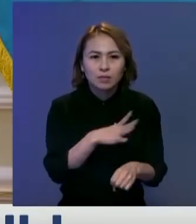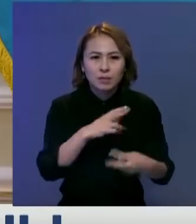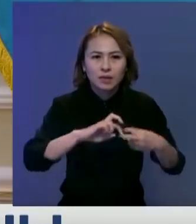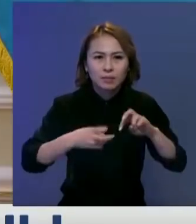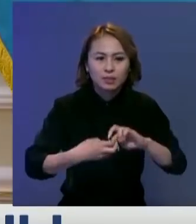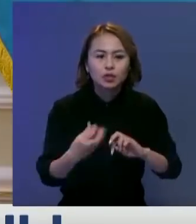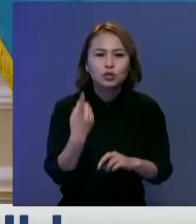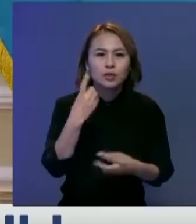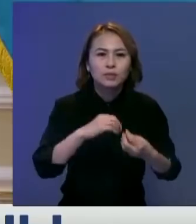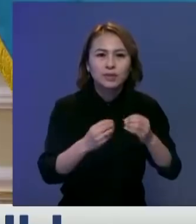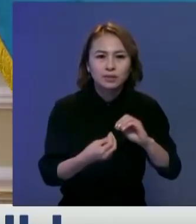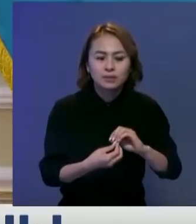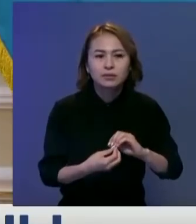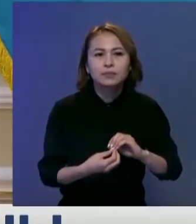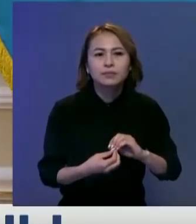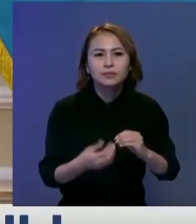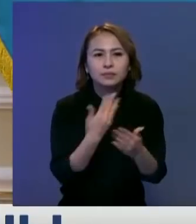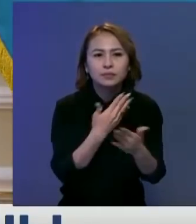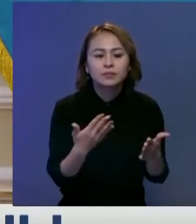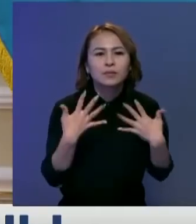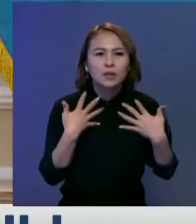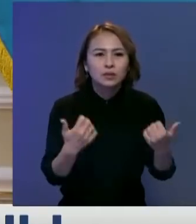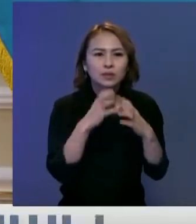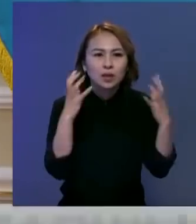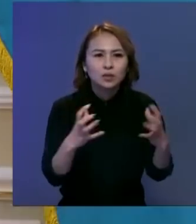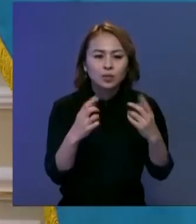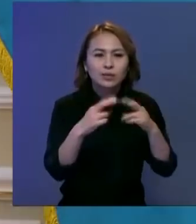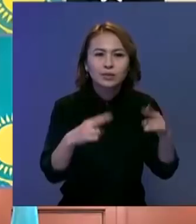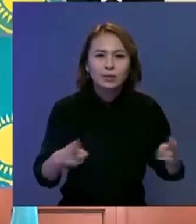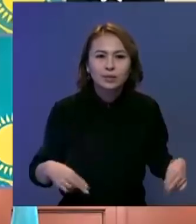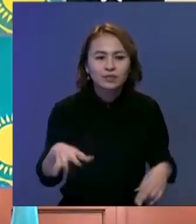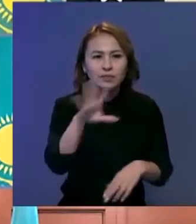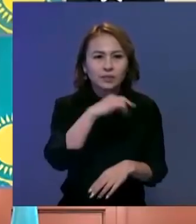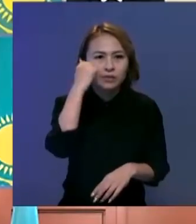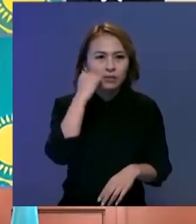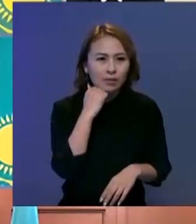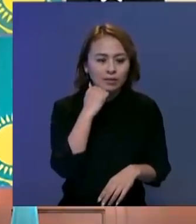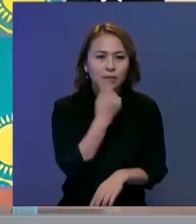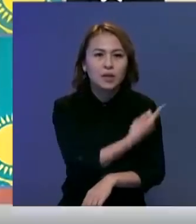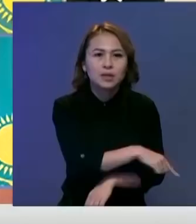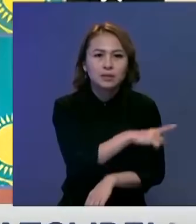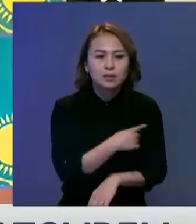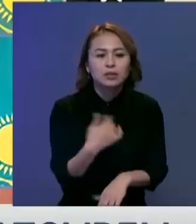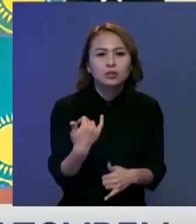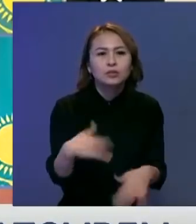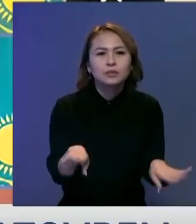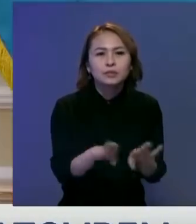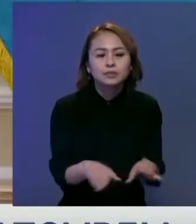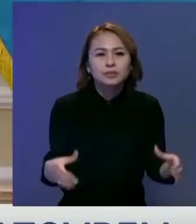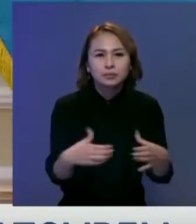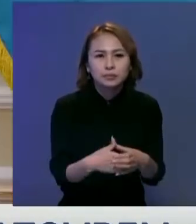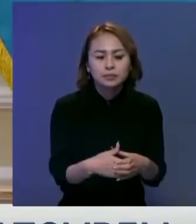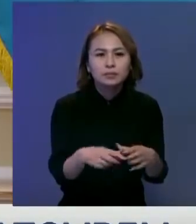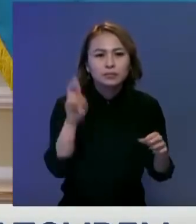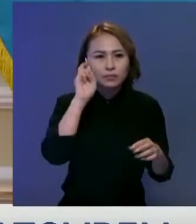Тағы бір мәселе өңірдегі денсаулық сақтауы нысандары ескірген. Үкімет әкімдікпен бірлесіп,